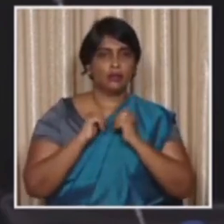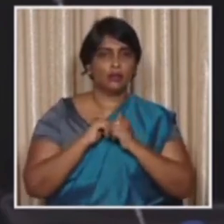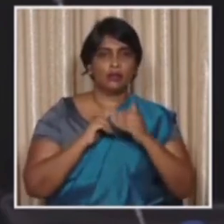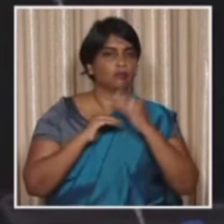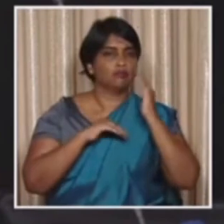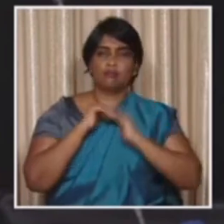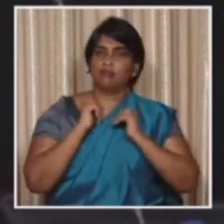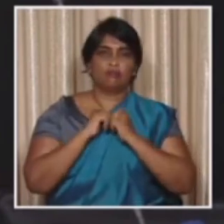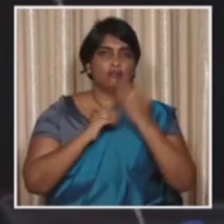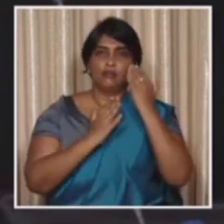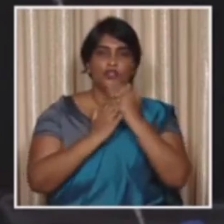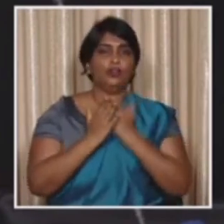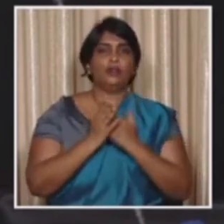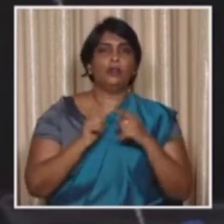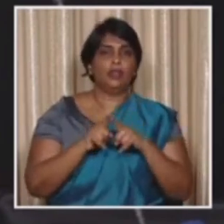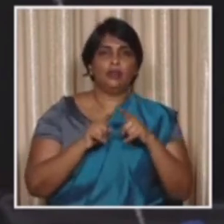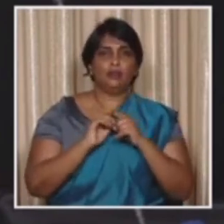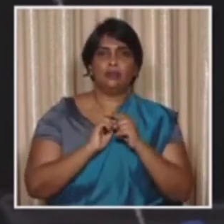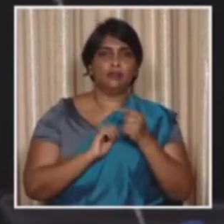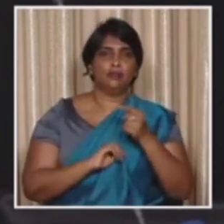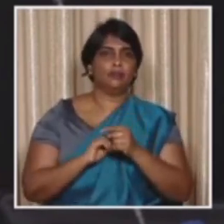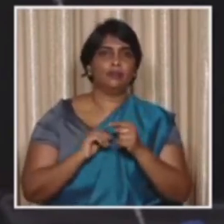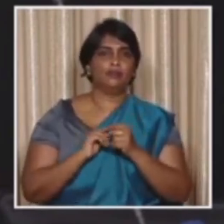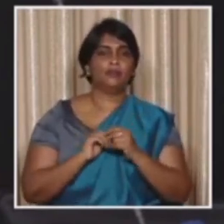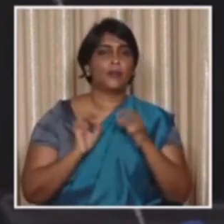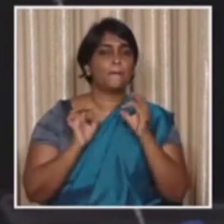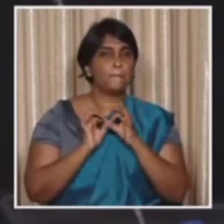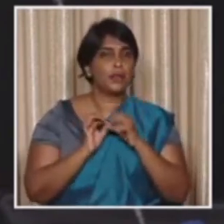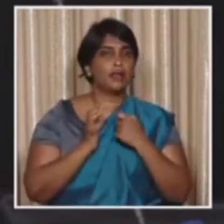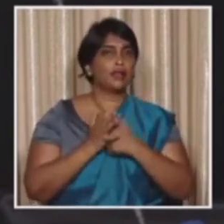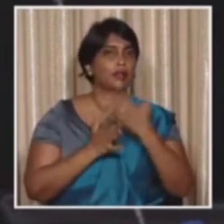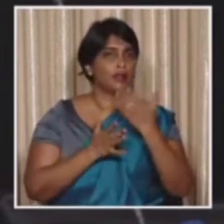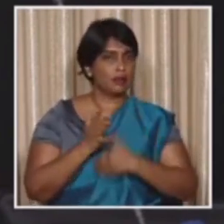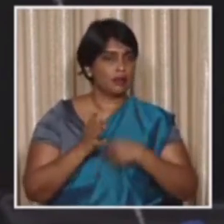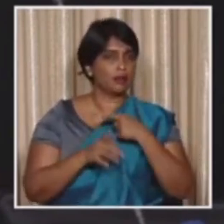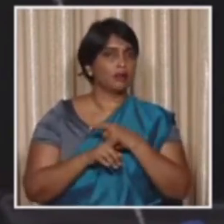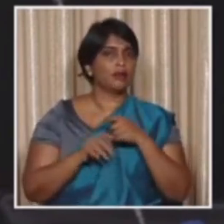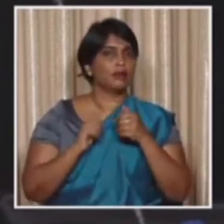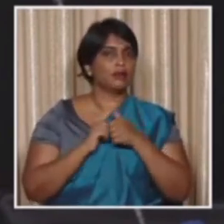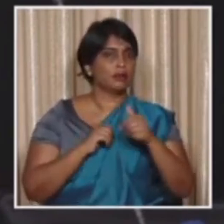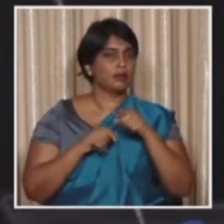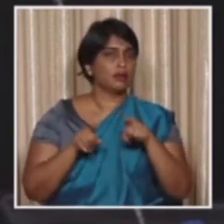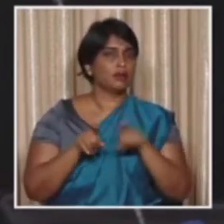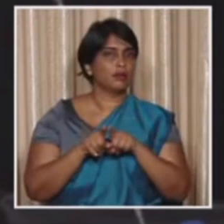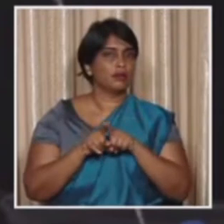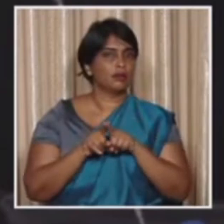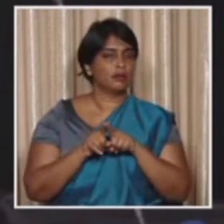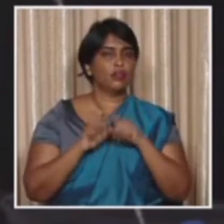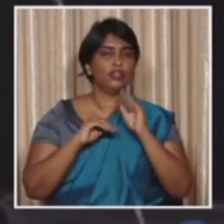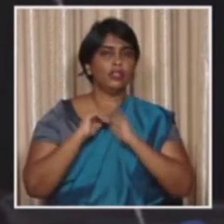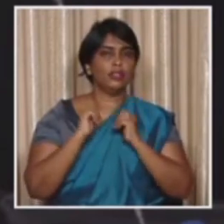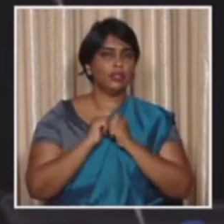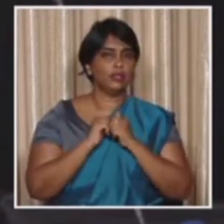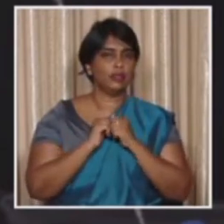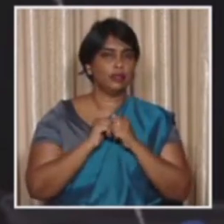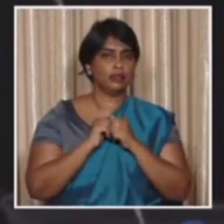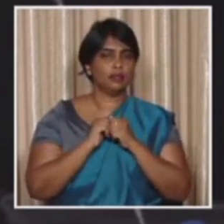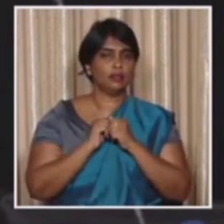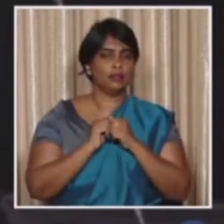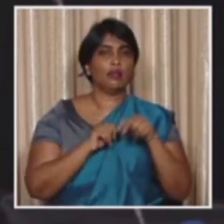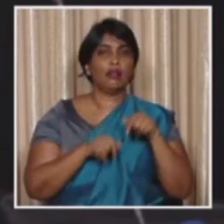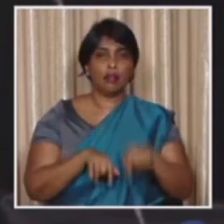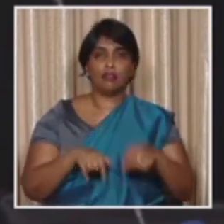අමාරුවෙන්. අදත් බී වාර්තාව. දැන් අවුරුදු 8කට වැඩි. අදත් බී